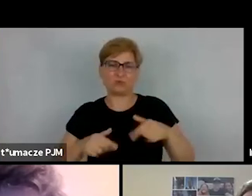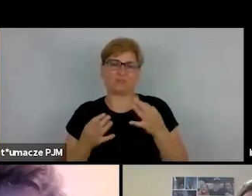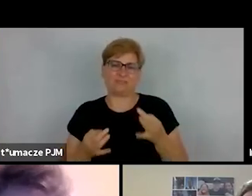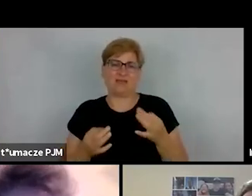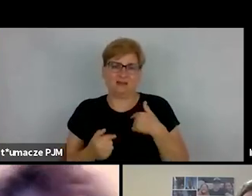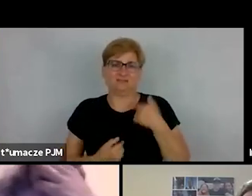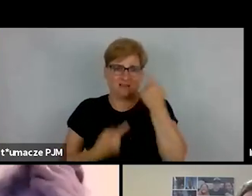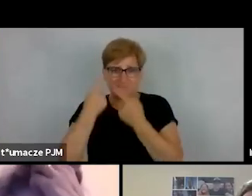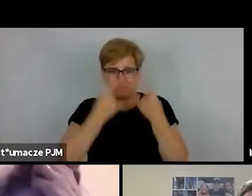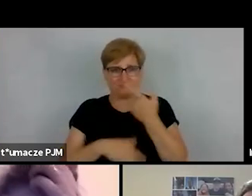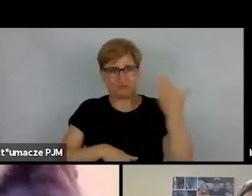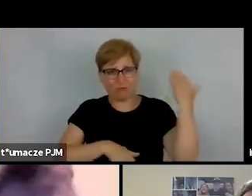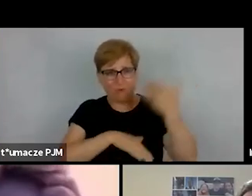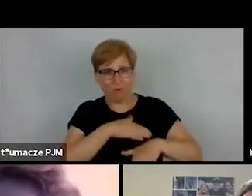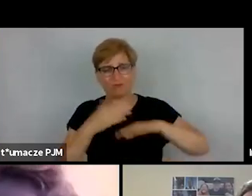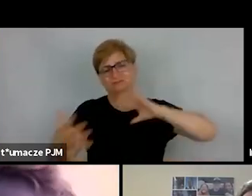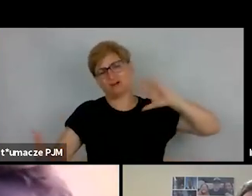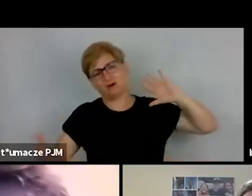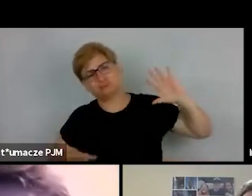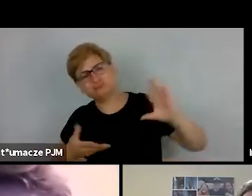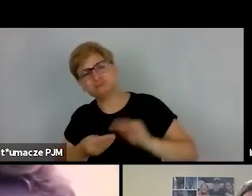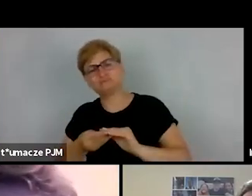takie kilka słów podsumowania.